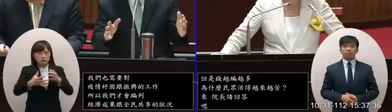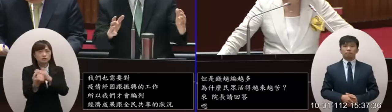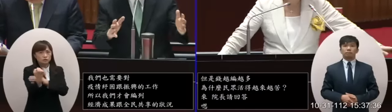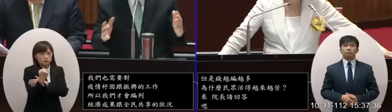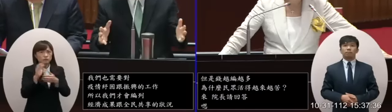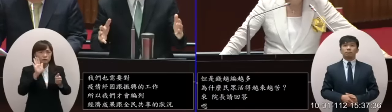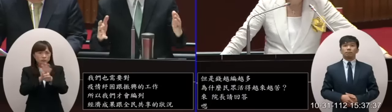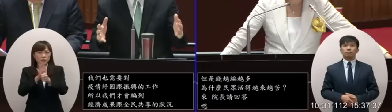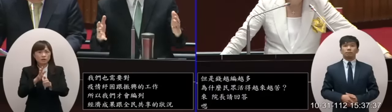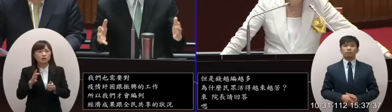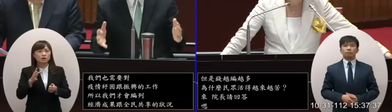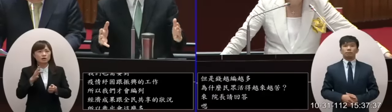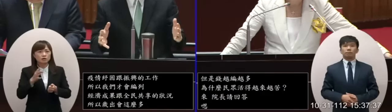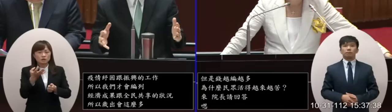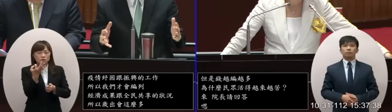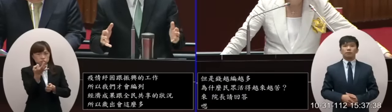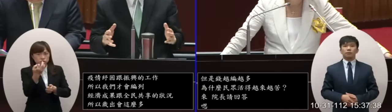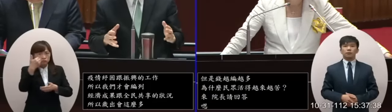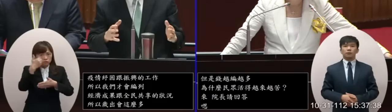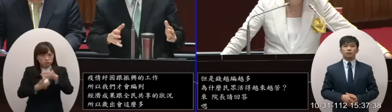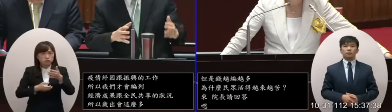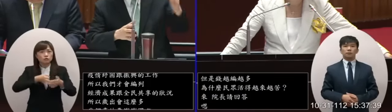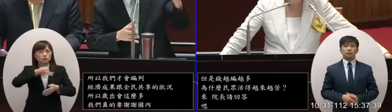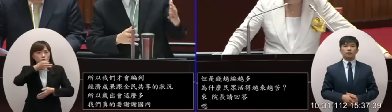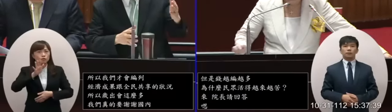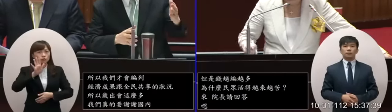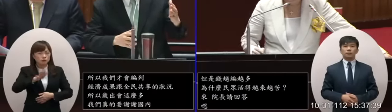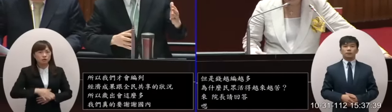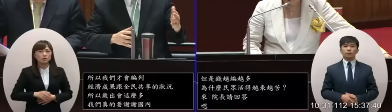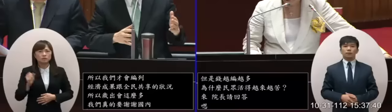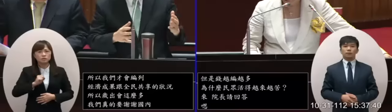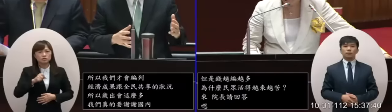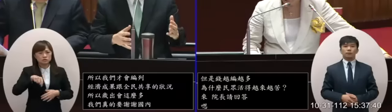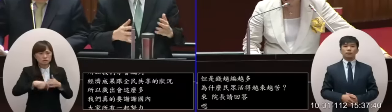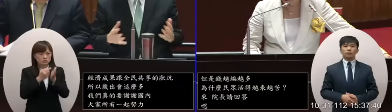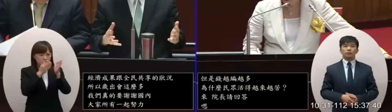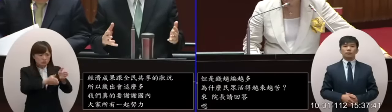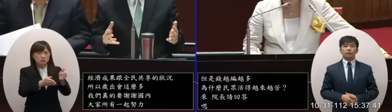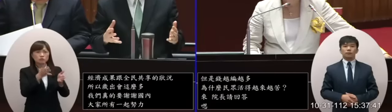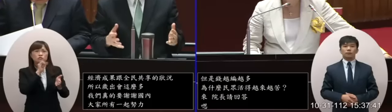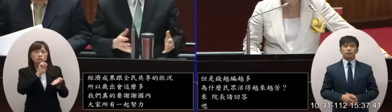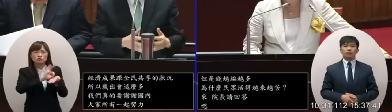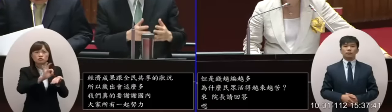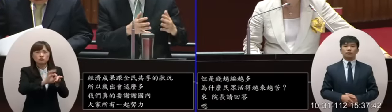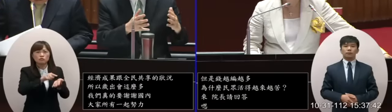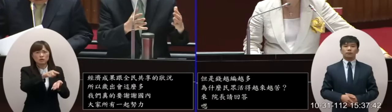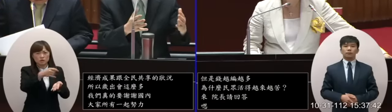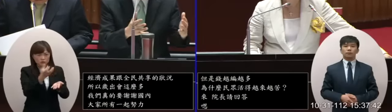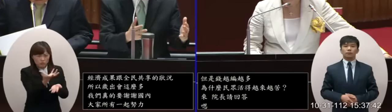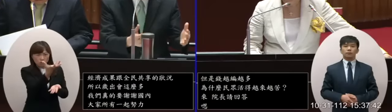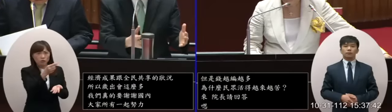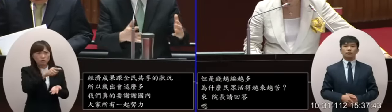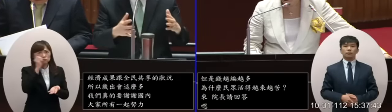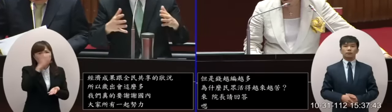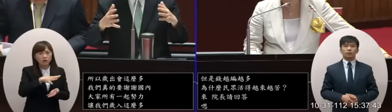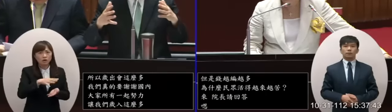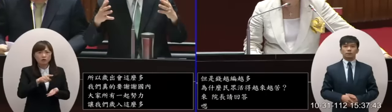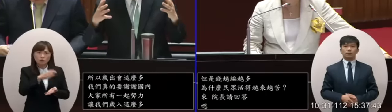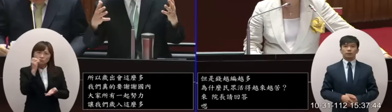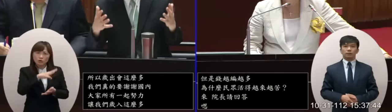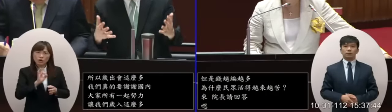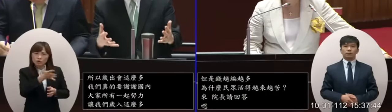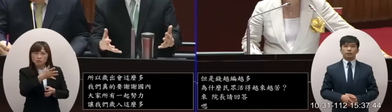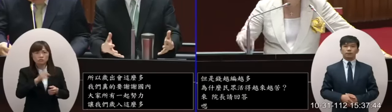来，我们税出是有盈余的，所以不能看说税出增加就是不好。税出增加有什么不好？如果我们用来做国家的建